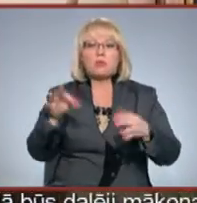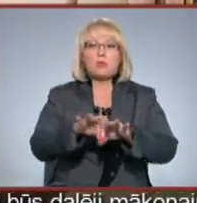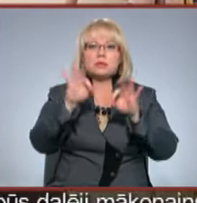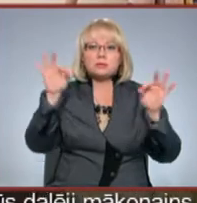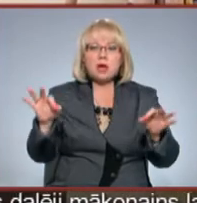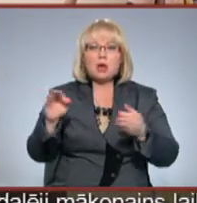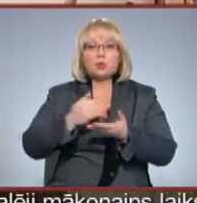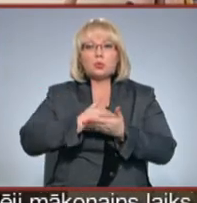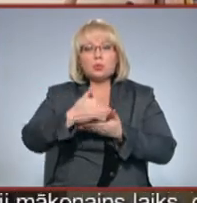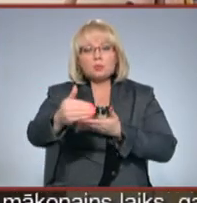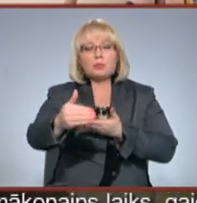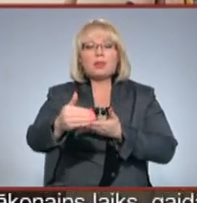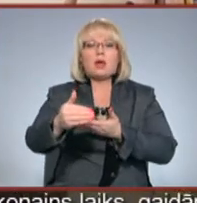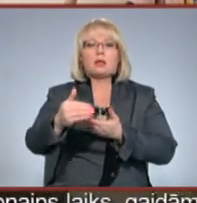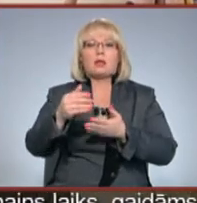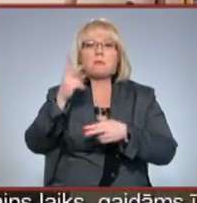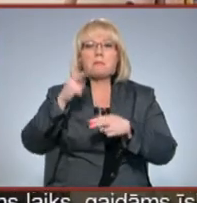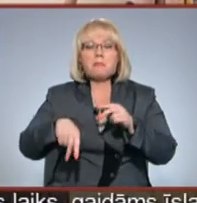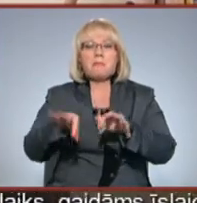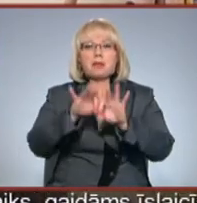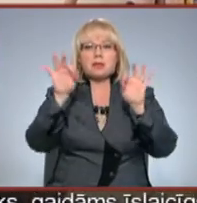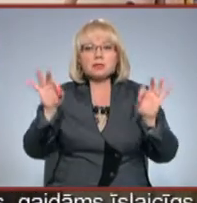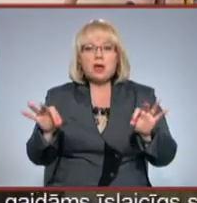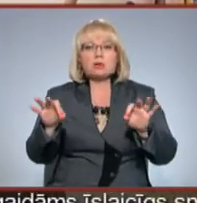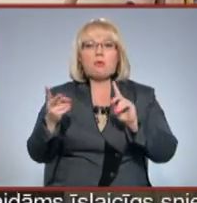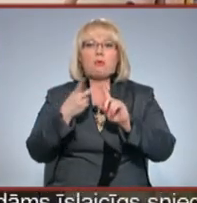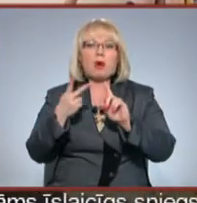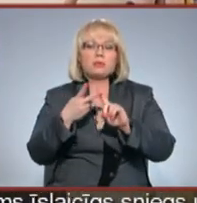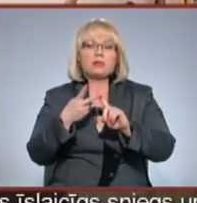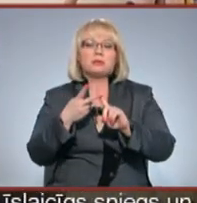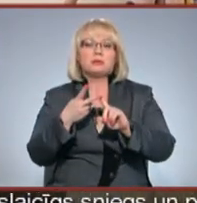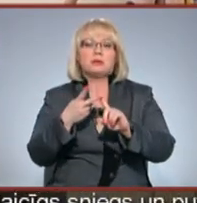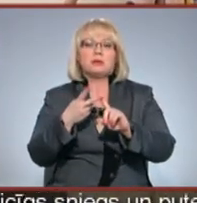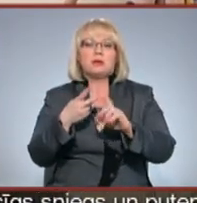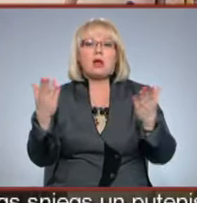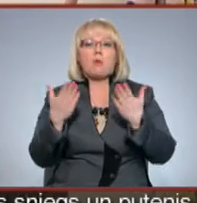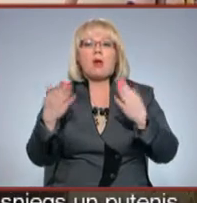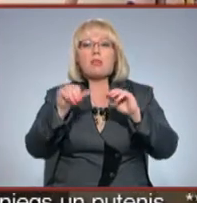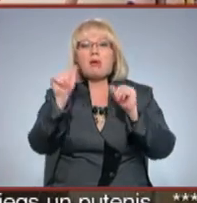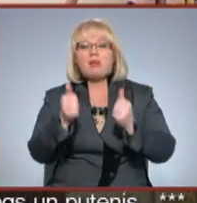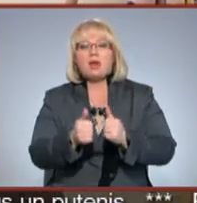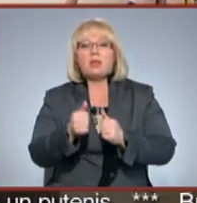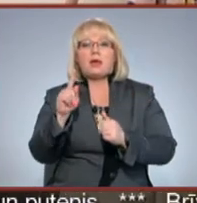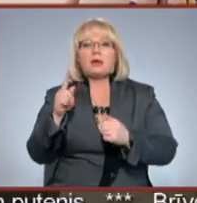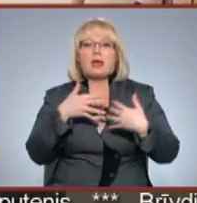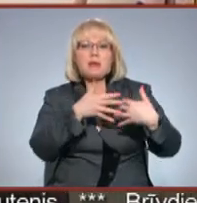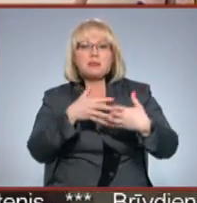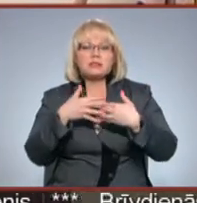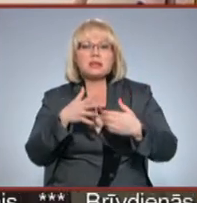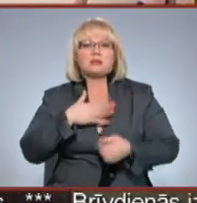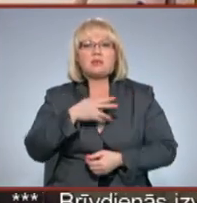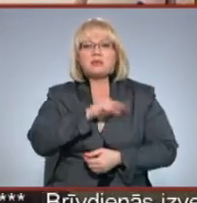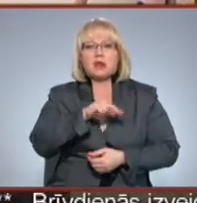varbūt turpināt, pabeigt iesākto. Otrs kaut kādā veidā tur ir jāpacīnās, savus